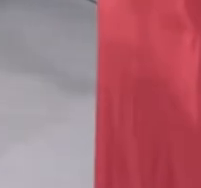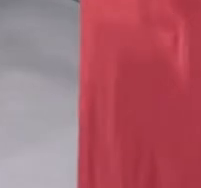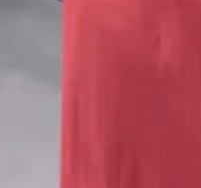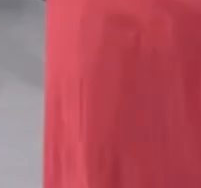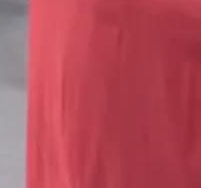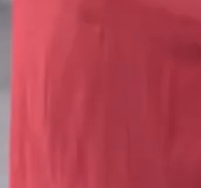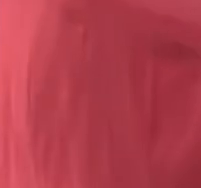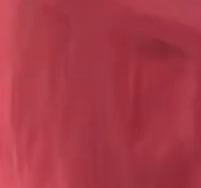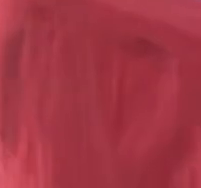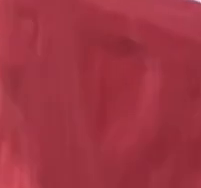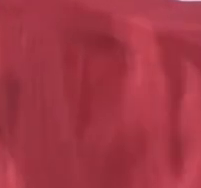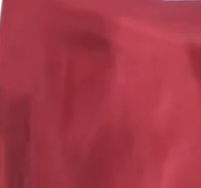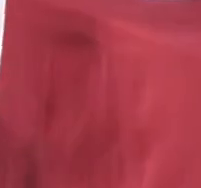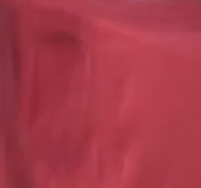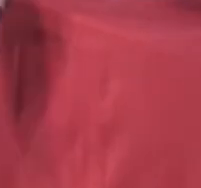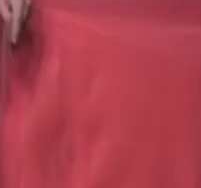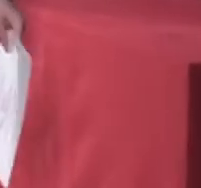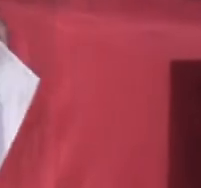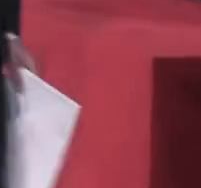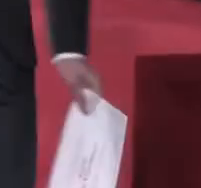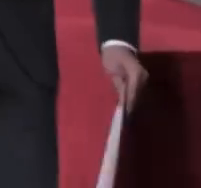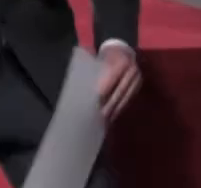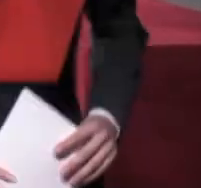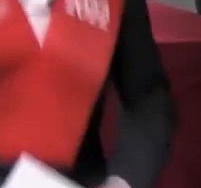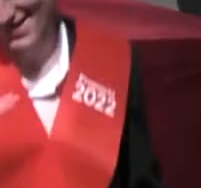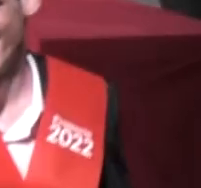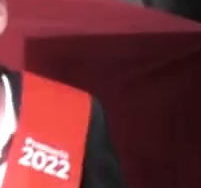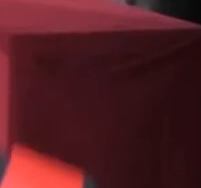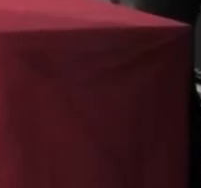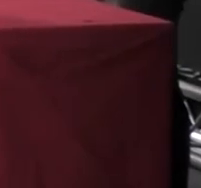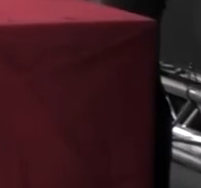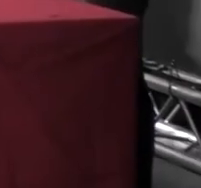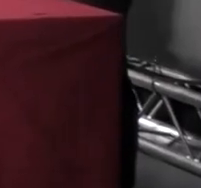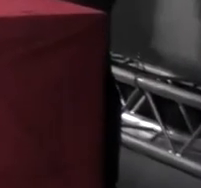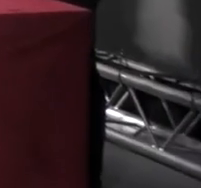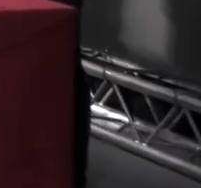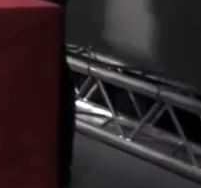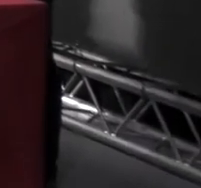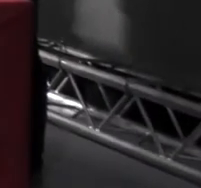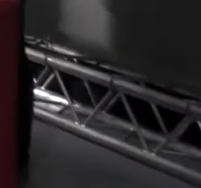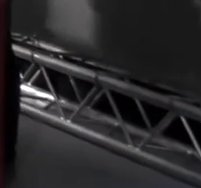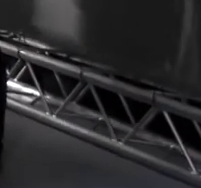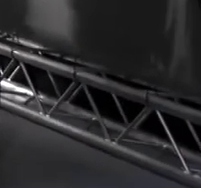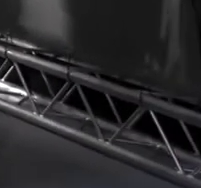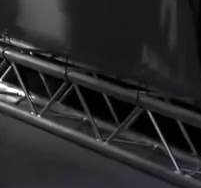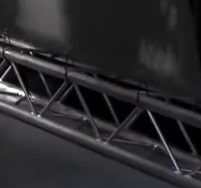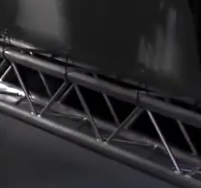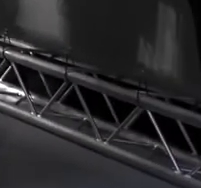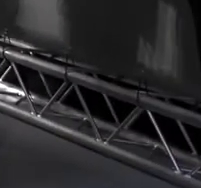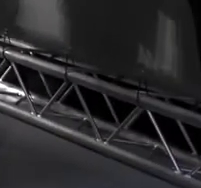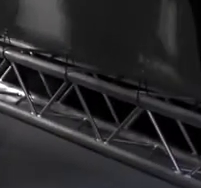Ramanjit Kaur, Virginia Mariné Moreno, Marta Parcorbo